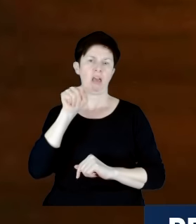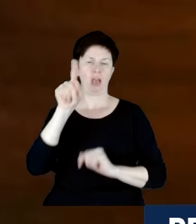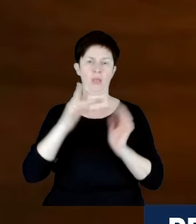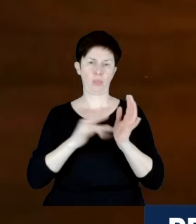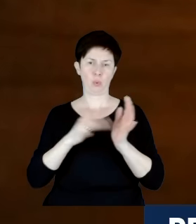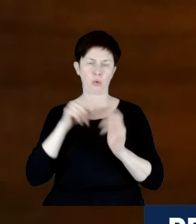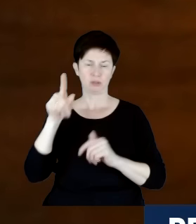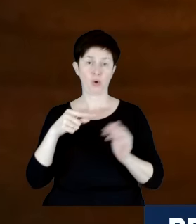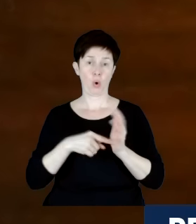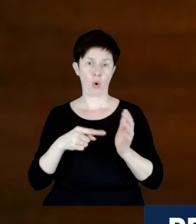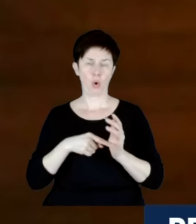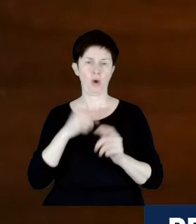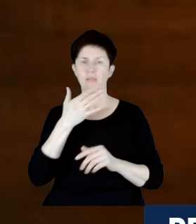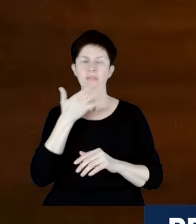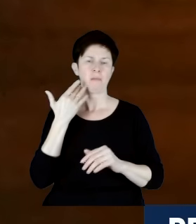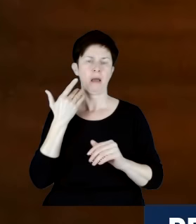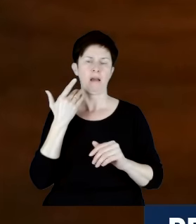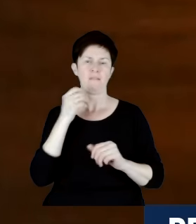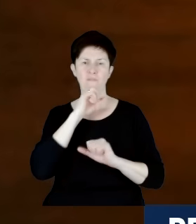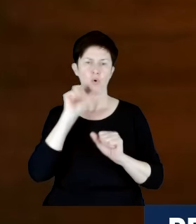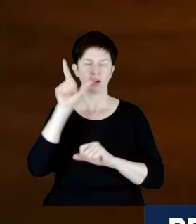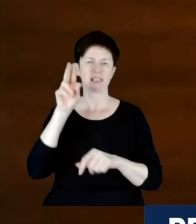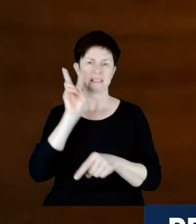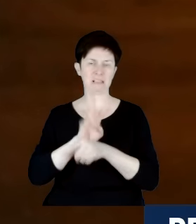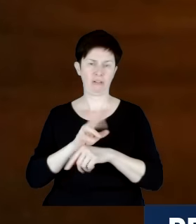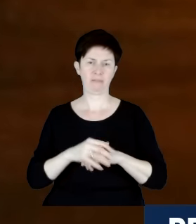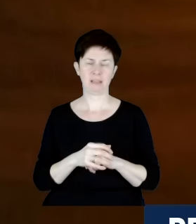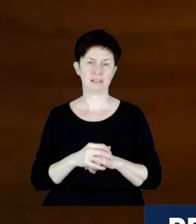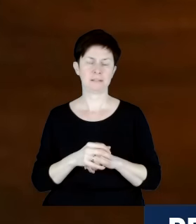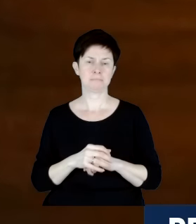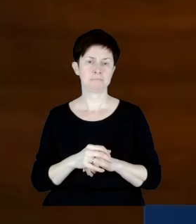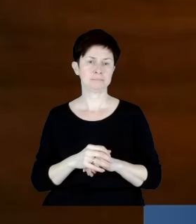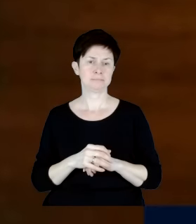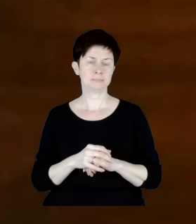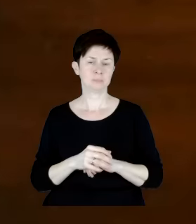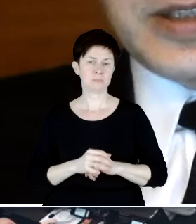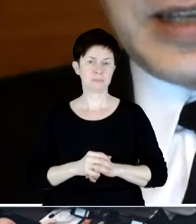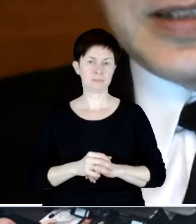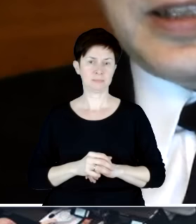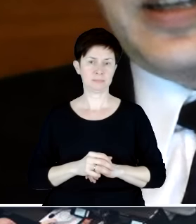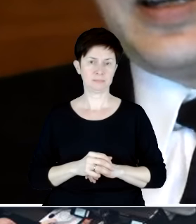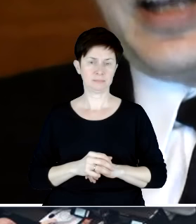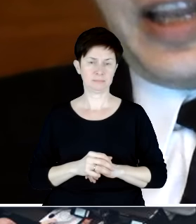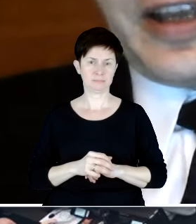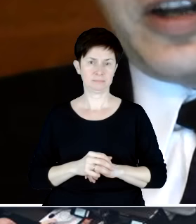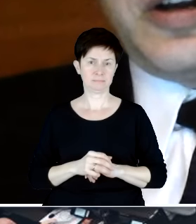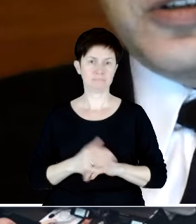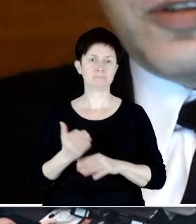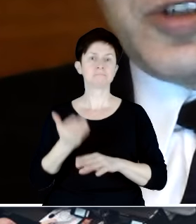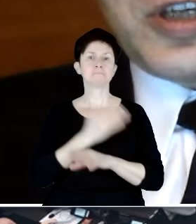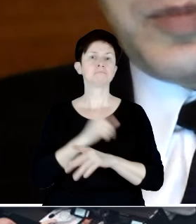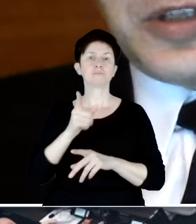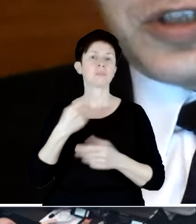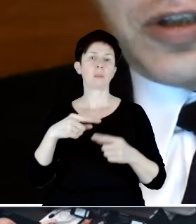właśnie na niskie zaufanie, Donald Tusk nie decydował się na chociażby start w wyborach prezydenckich. I dla